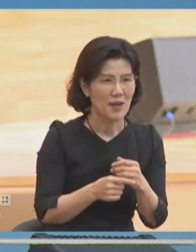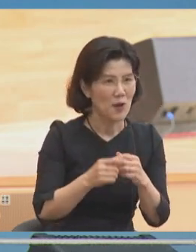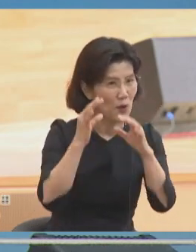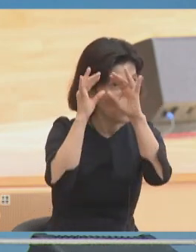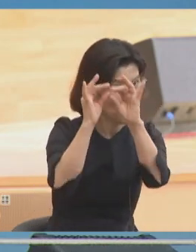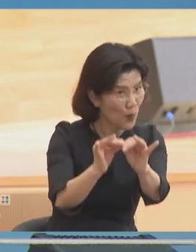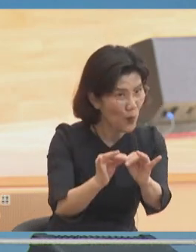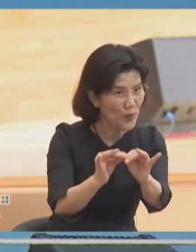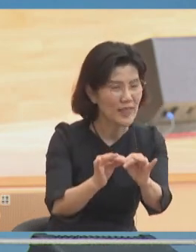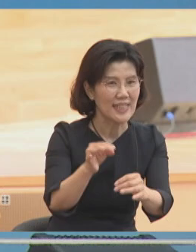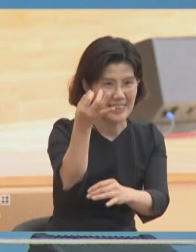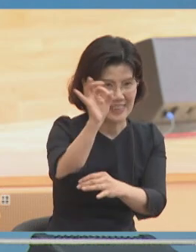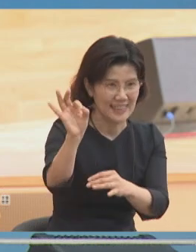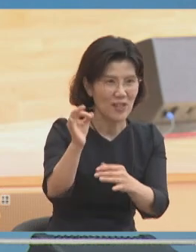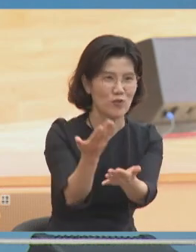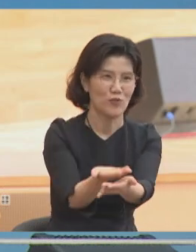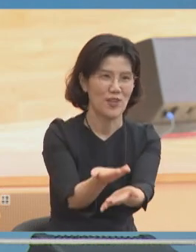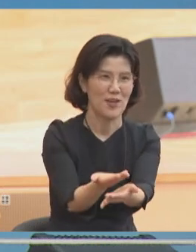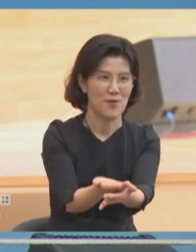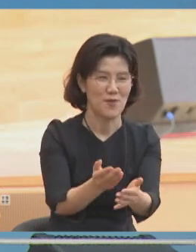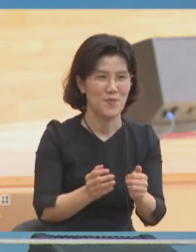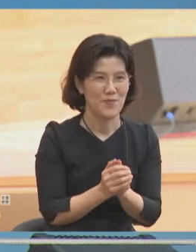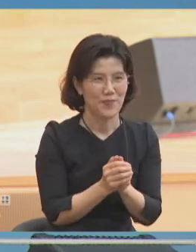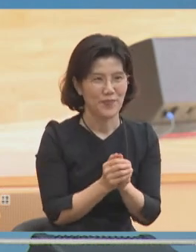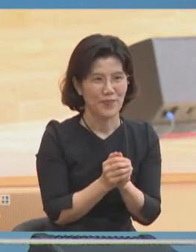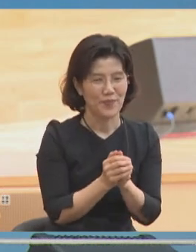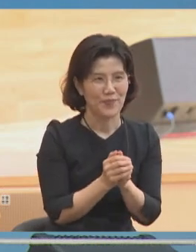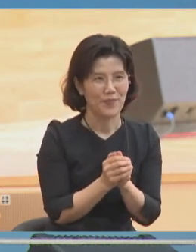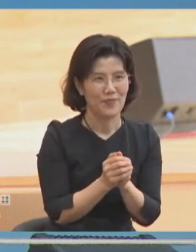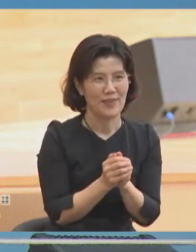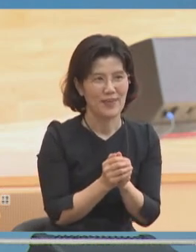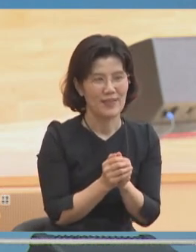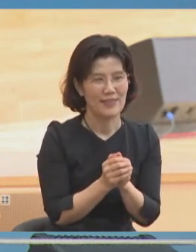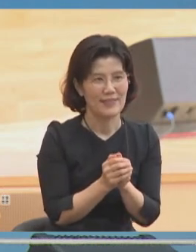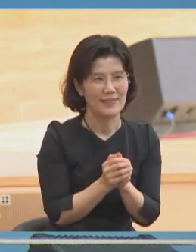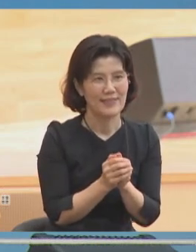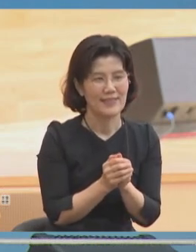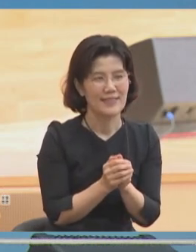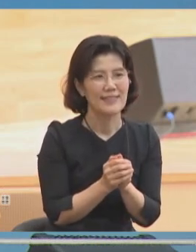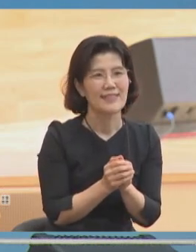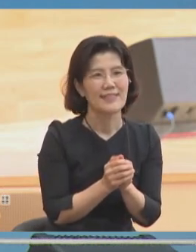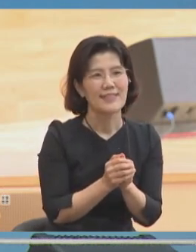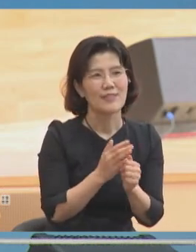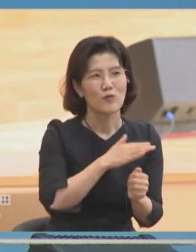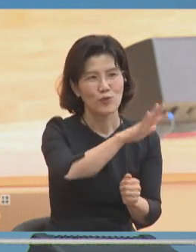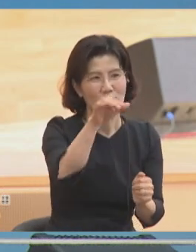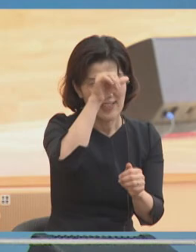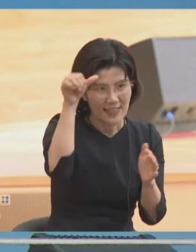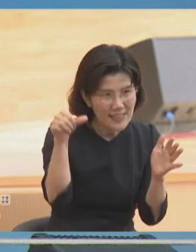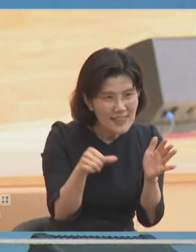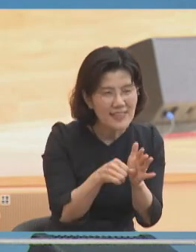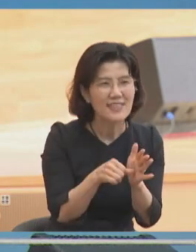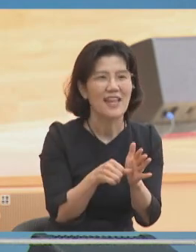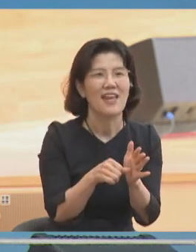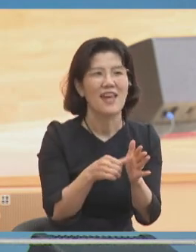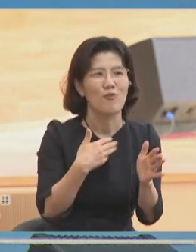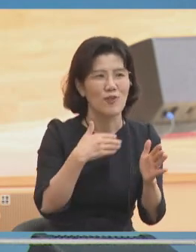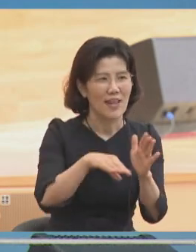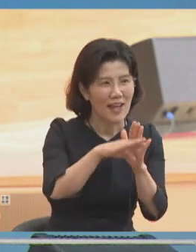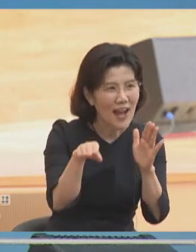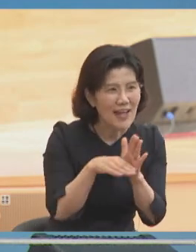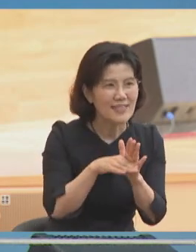마음 을과 같은 저와 우리의 생을 향해서 우리 자녀들을 향해서 우리 가정을